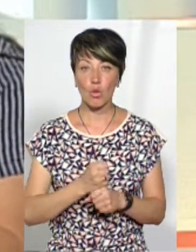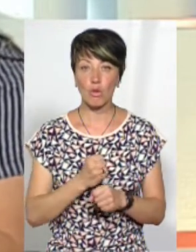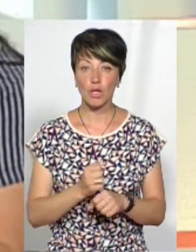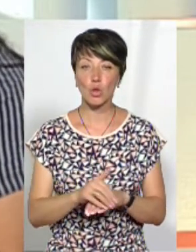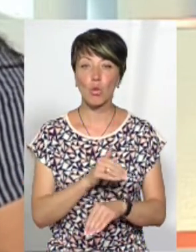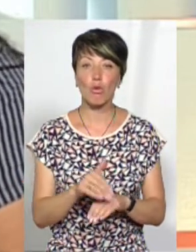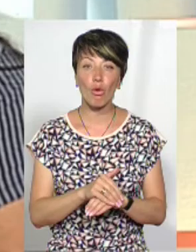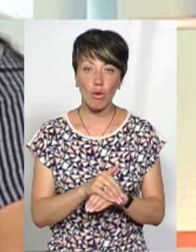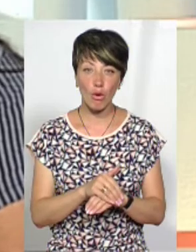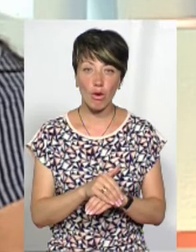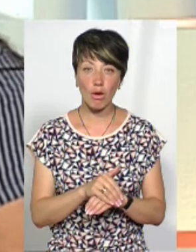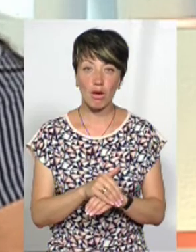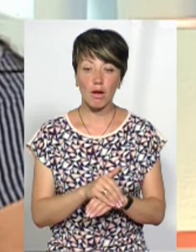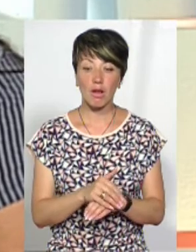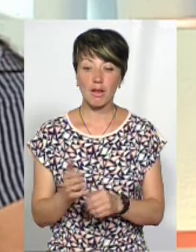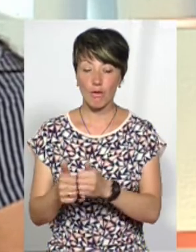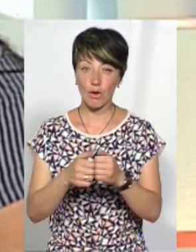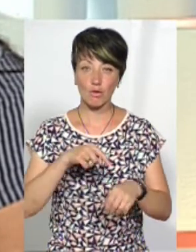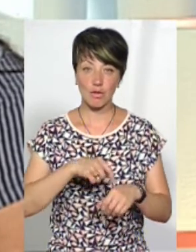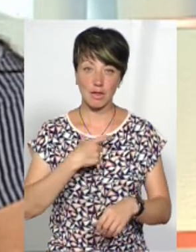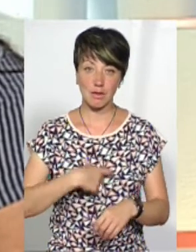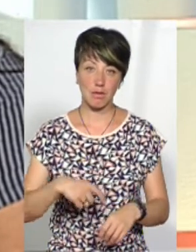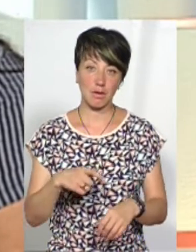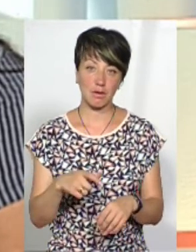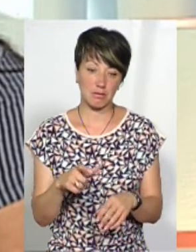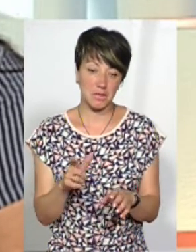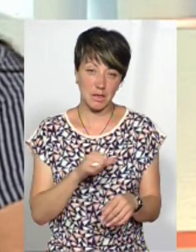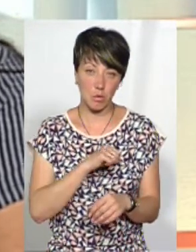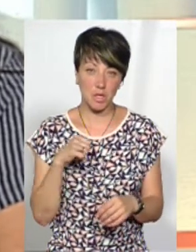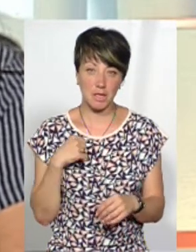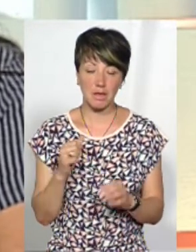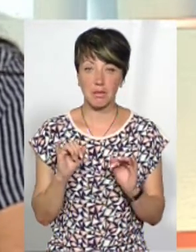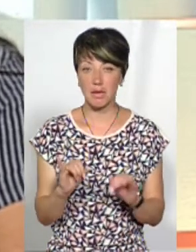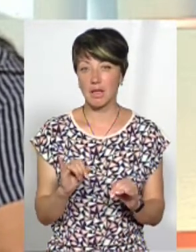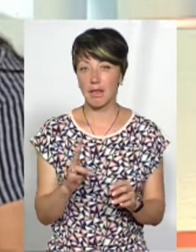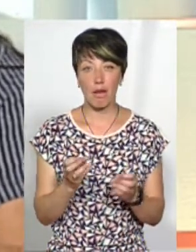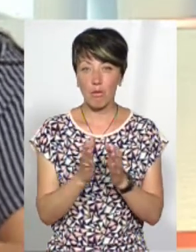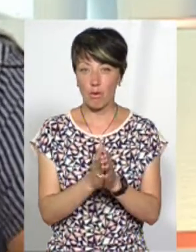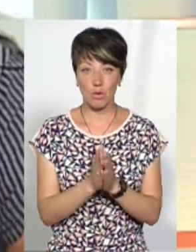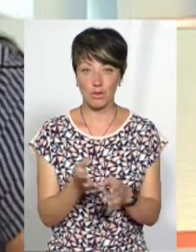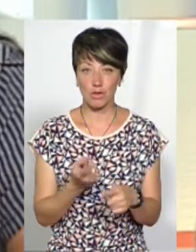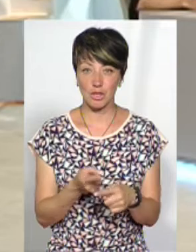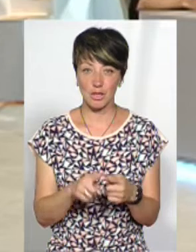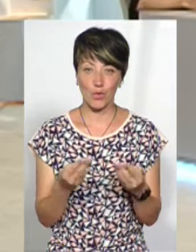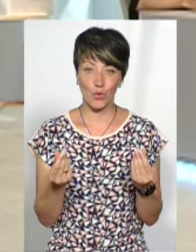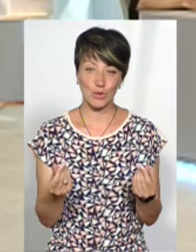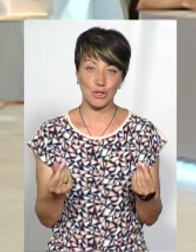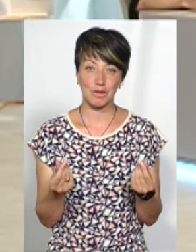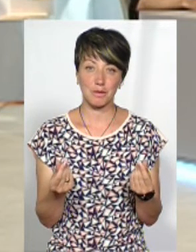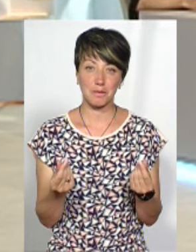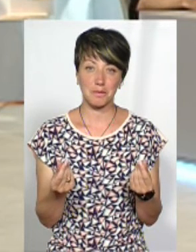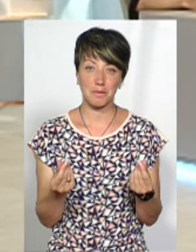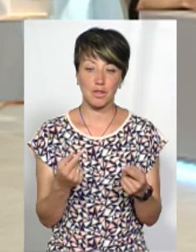робити добро навкруги, відчуваючи себе самозарадним, самостійним і не просячи на це кошти там